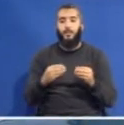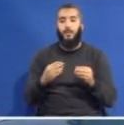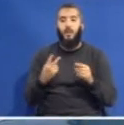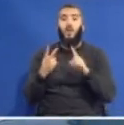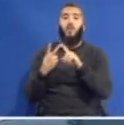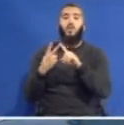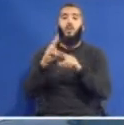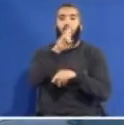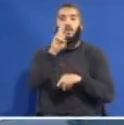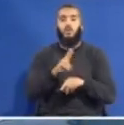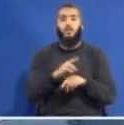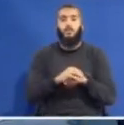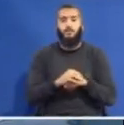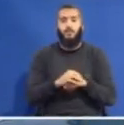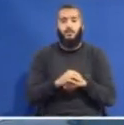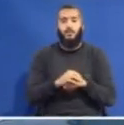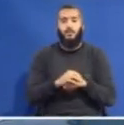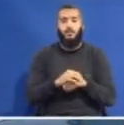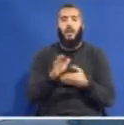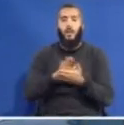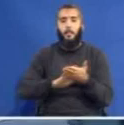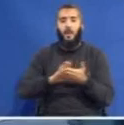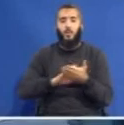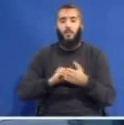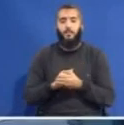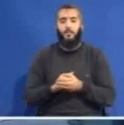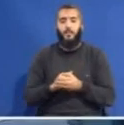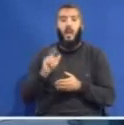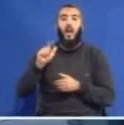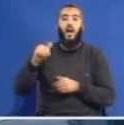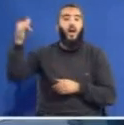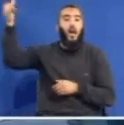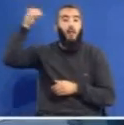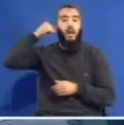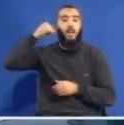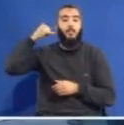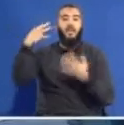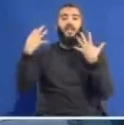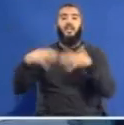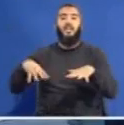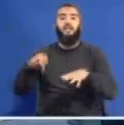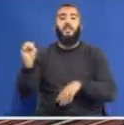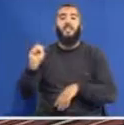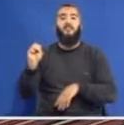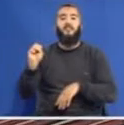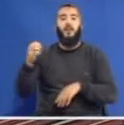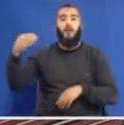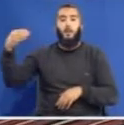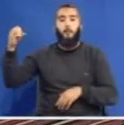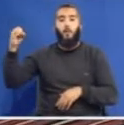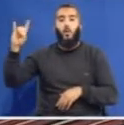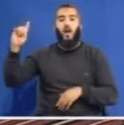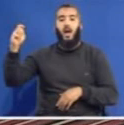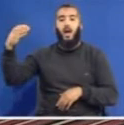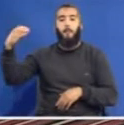سؤالين متبقيين لأختنا حليمة، ولكن قبل ذلك في الانتظار محمد مصطيف. السلام عليكم. مرحبا سي محمد. السلام